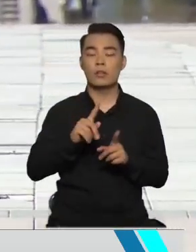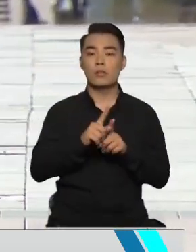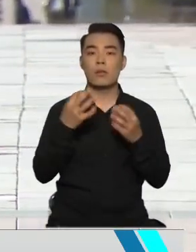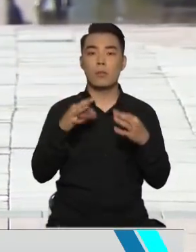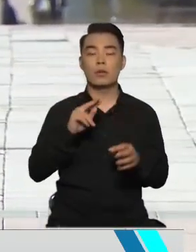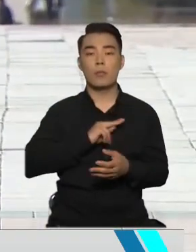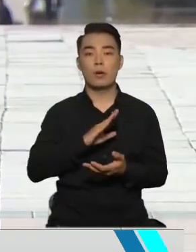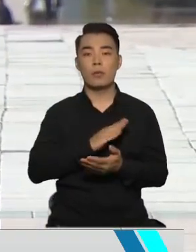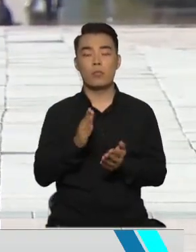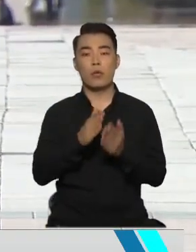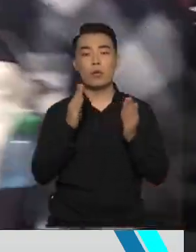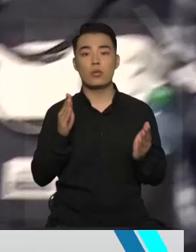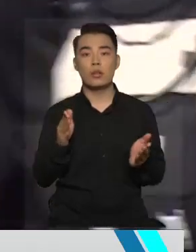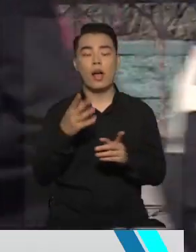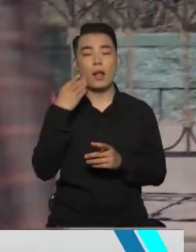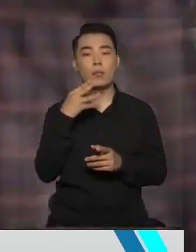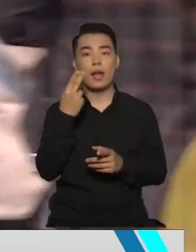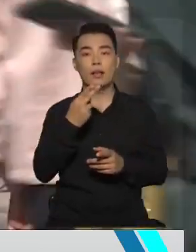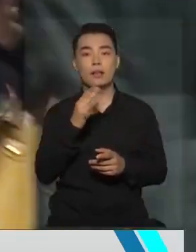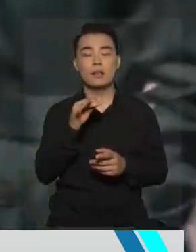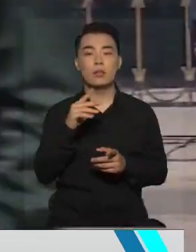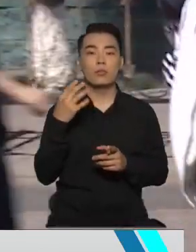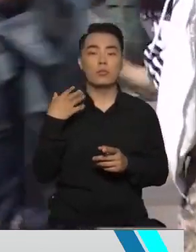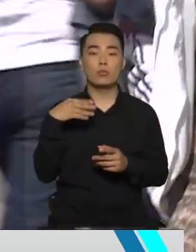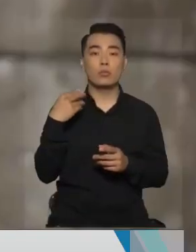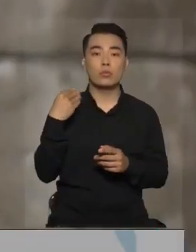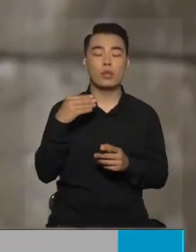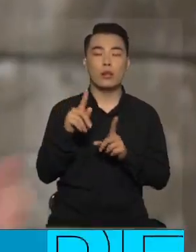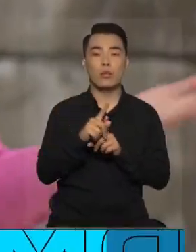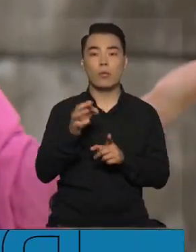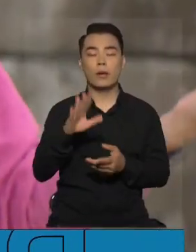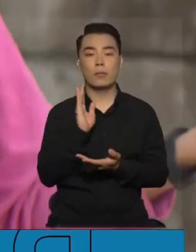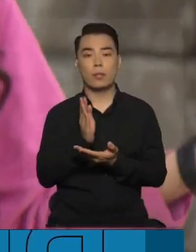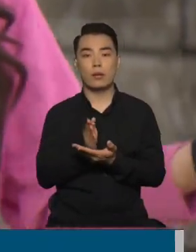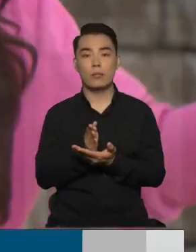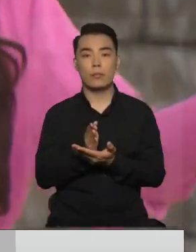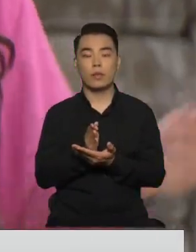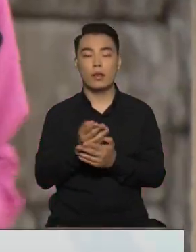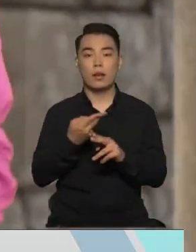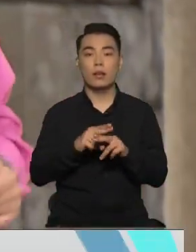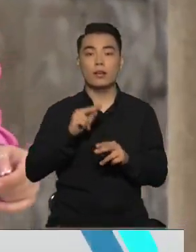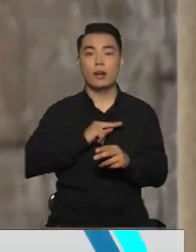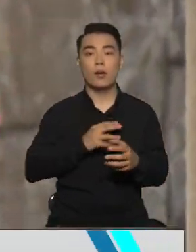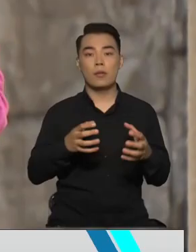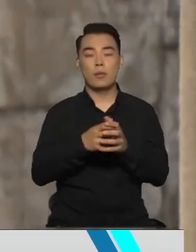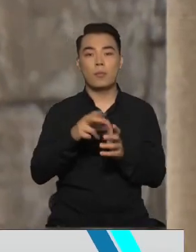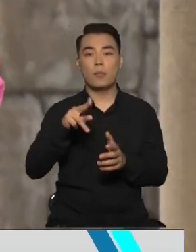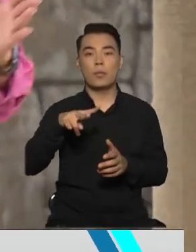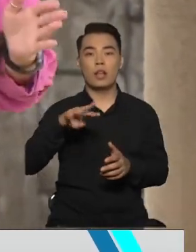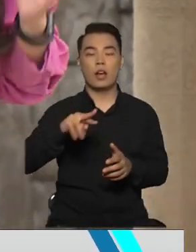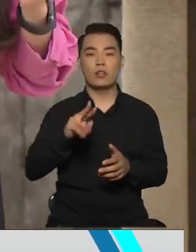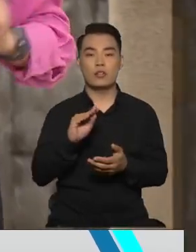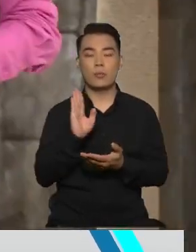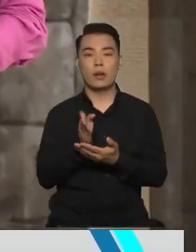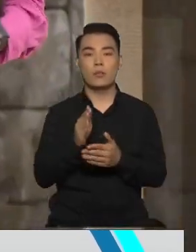работников. Больше всего их в Алматы, Астане и Туркестанской области. Вместо офиса на пляж. Так выбирают работать